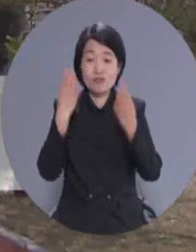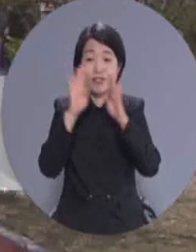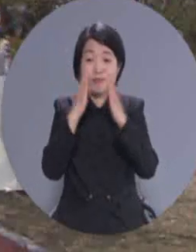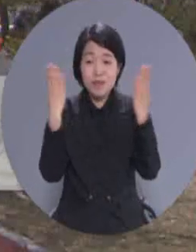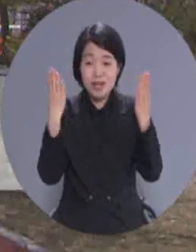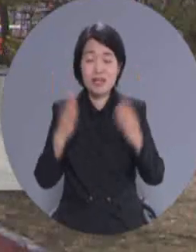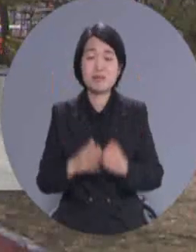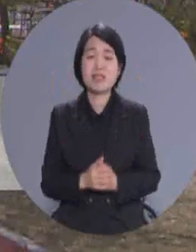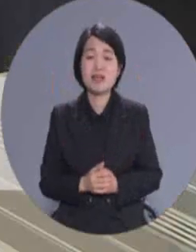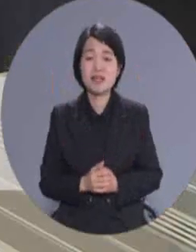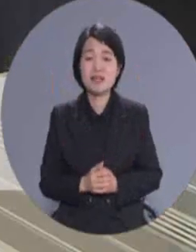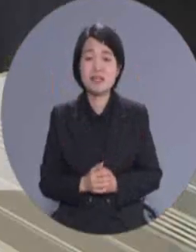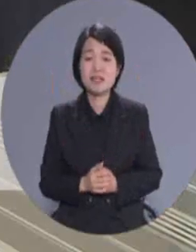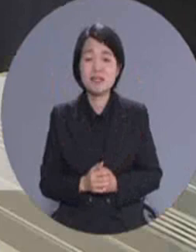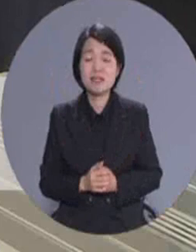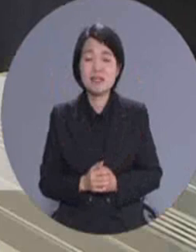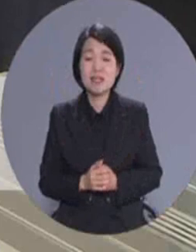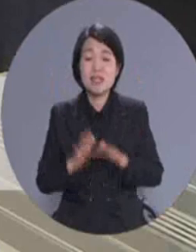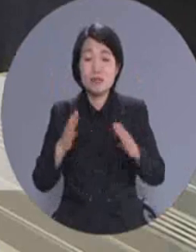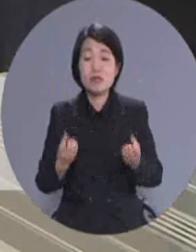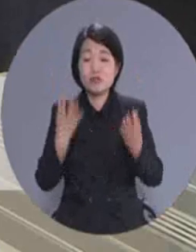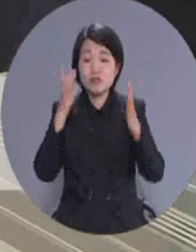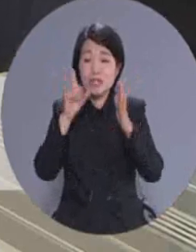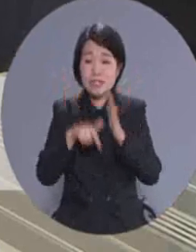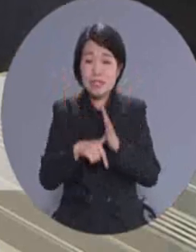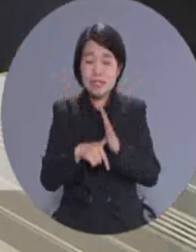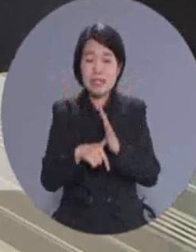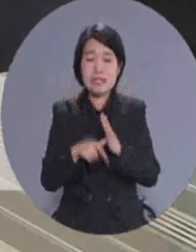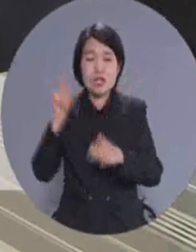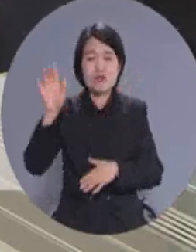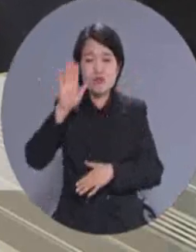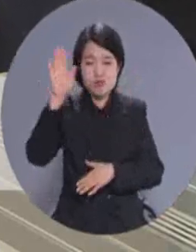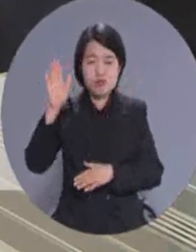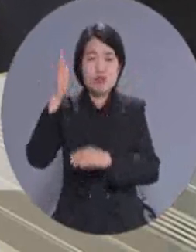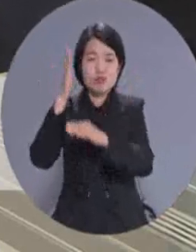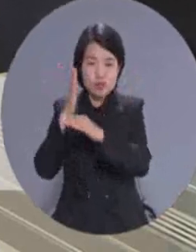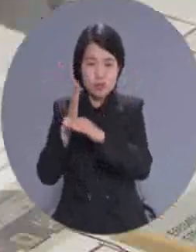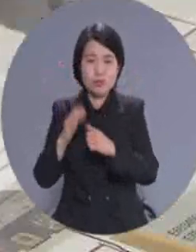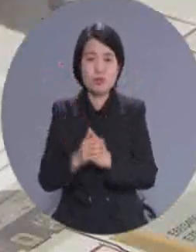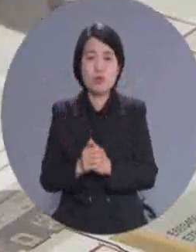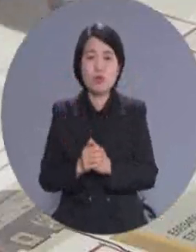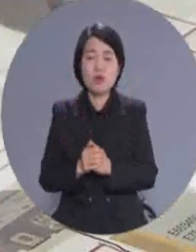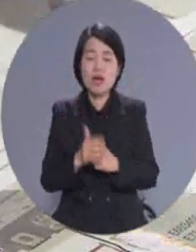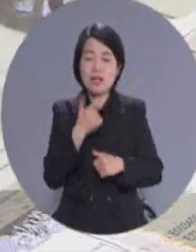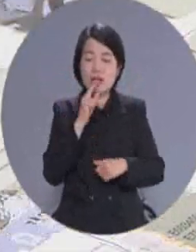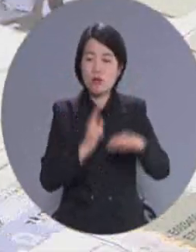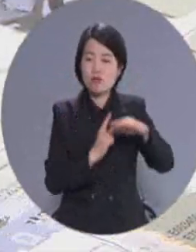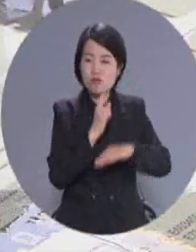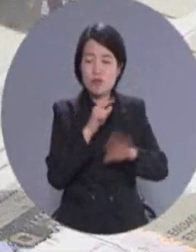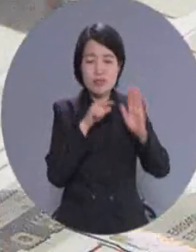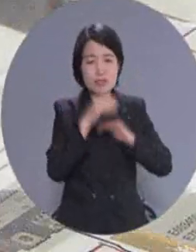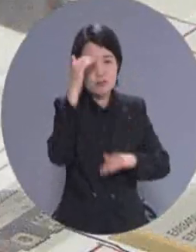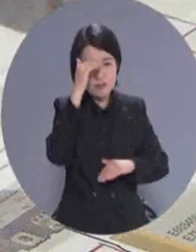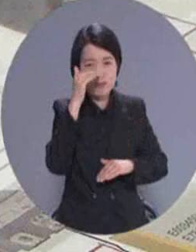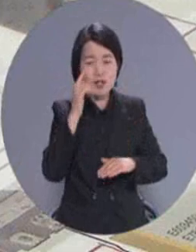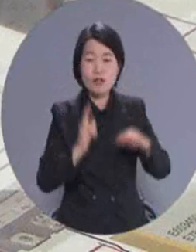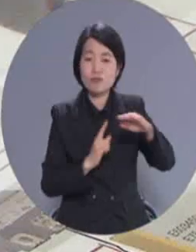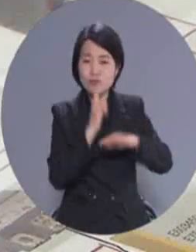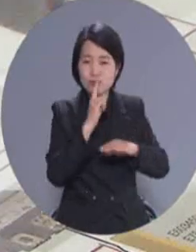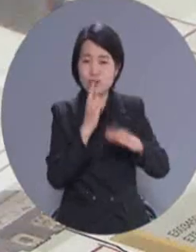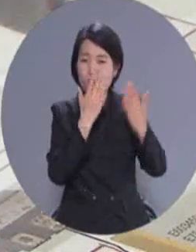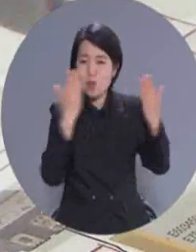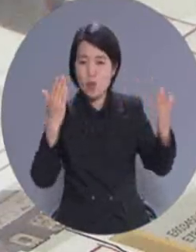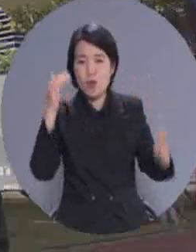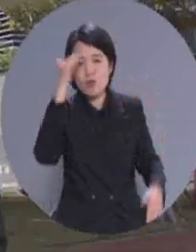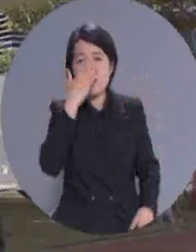열립니다. 고흥구는 이번 축제가 새로운 우주시대를 테마로 나로 우주센터 견학과 나로 누리호 실물